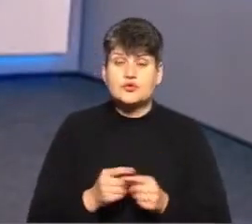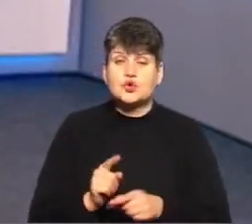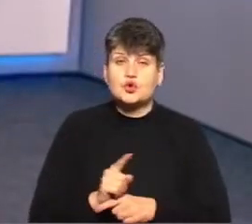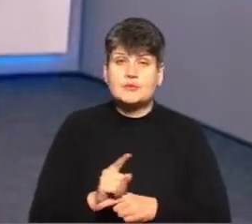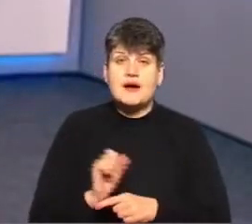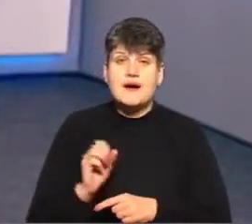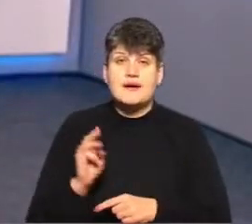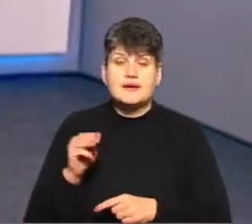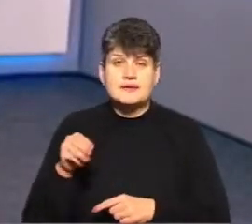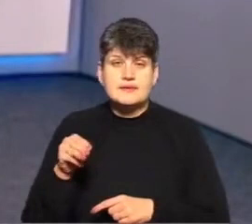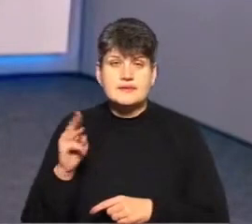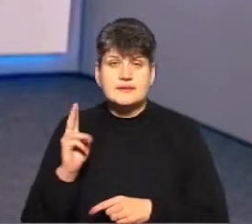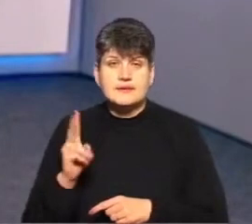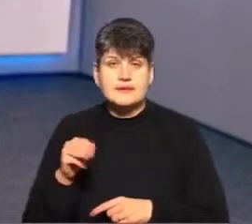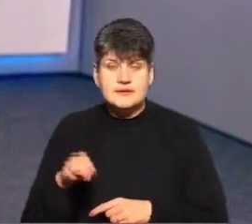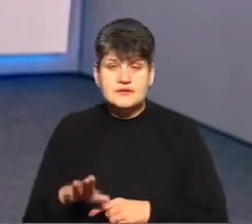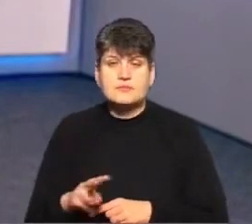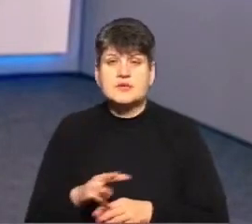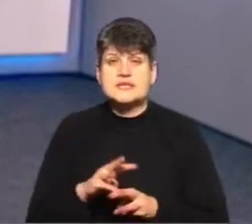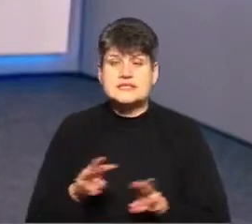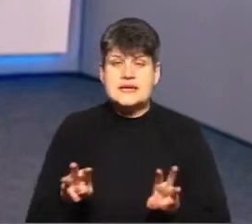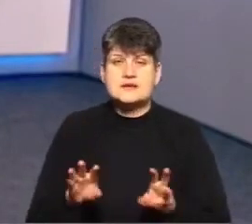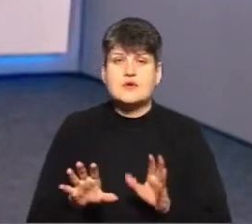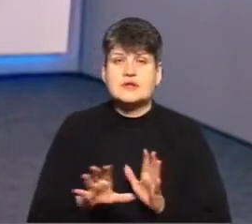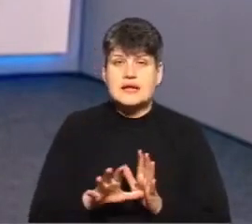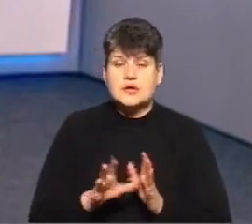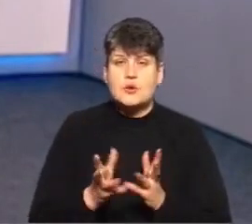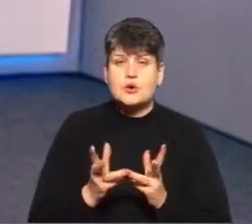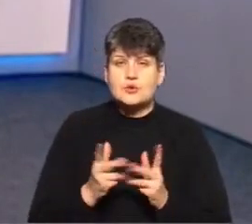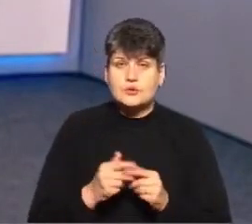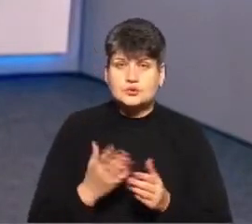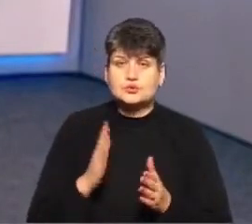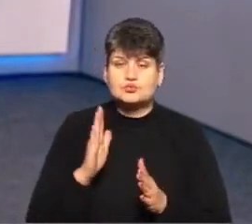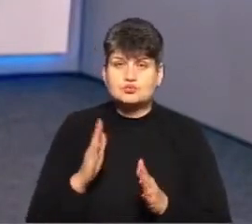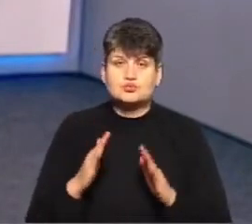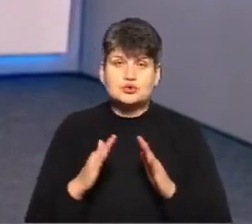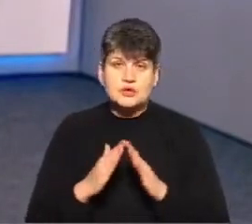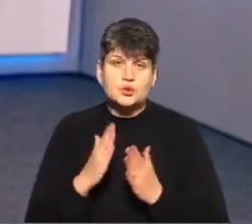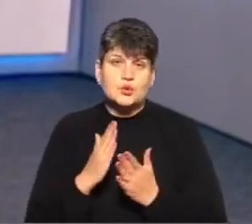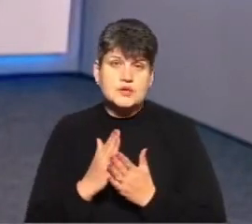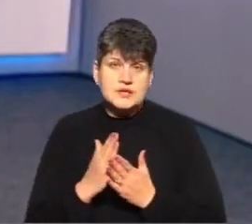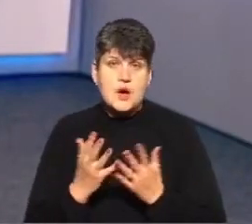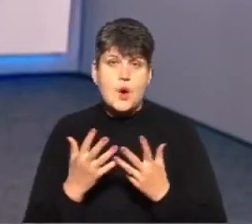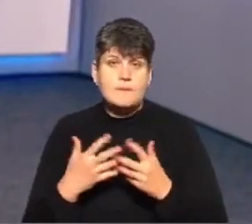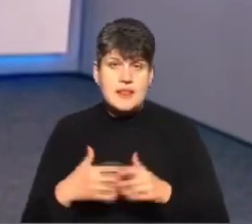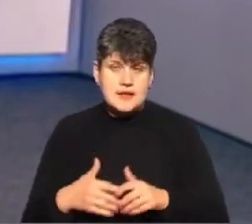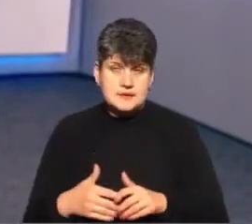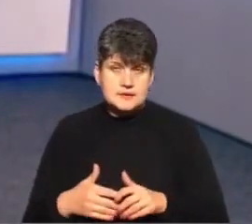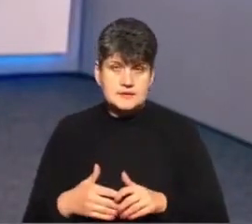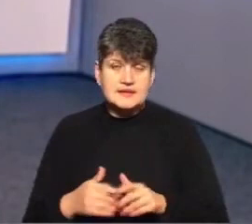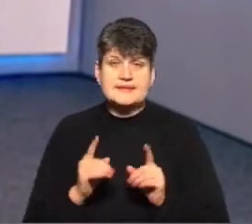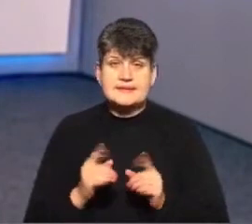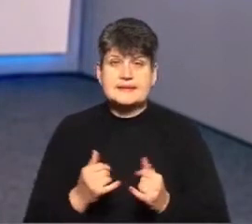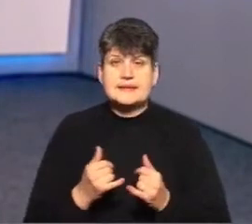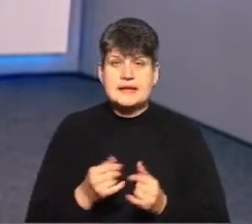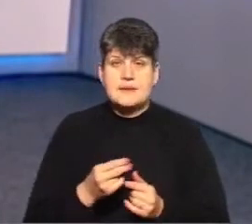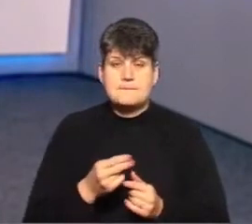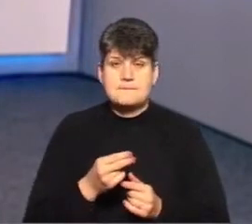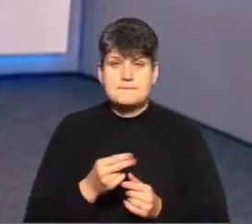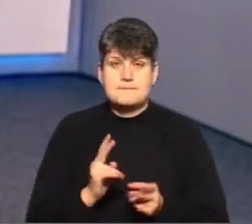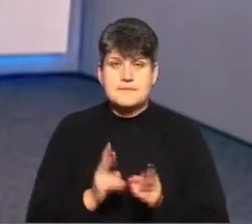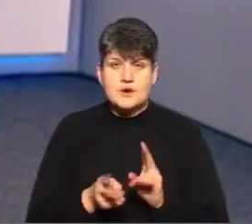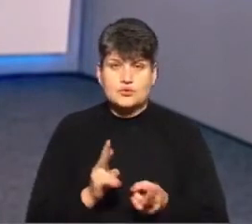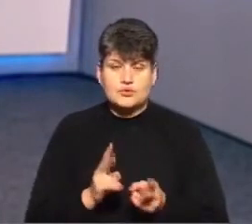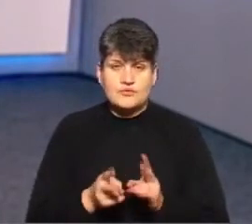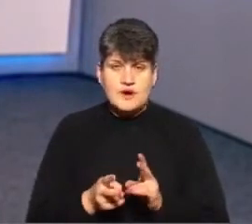Міністерство енергетики розрахувало, що якщо в будинку є обладнання тільки для приготування, газ використовується тільки